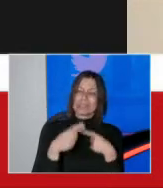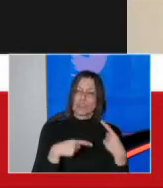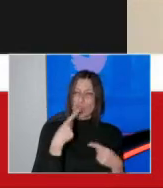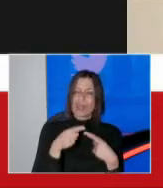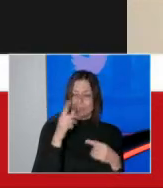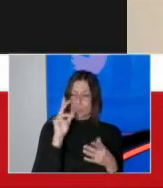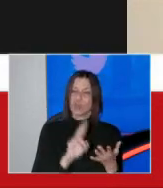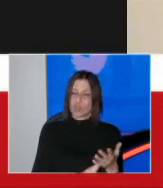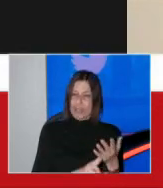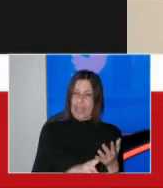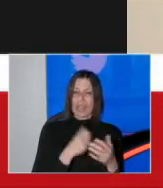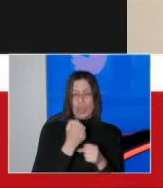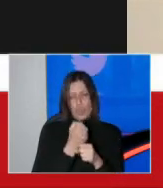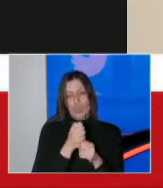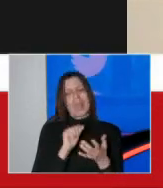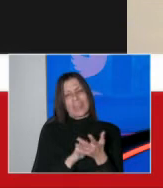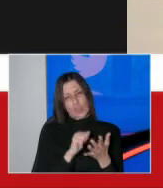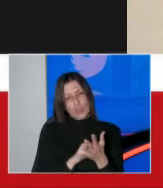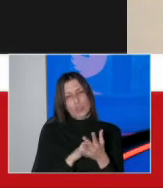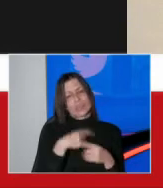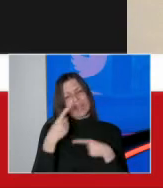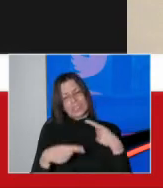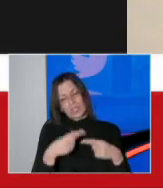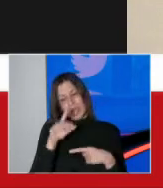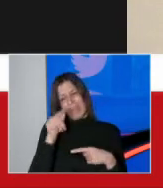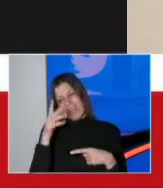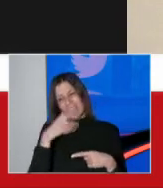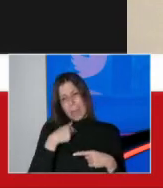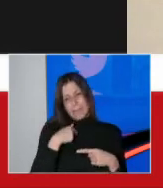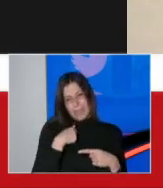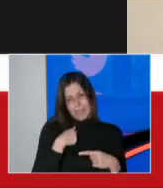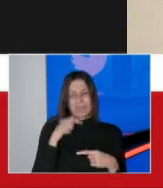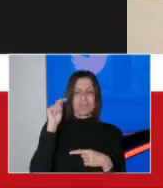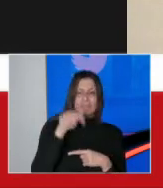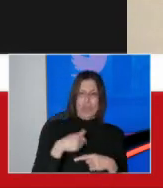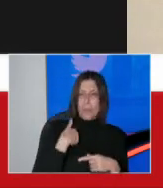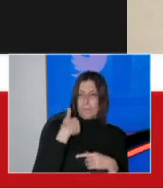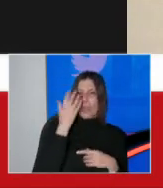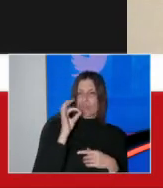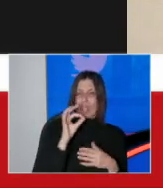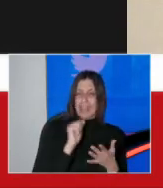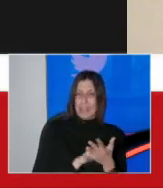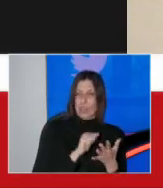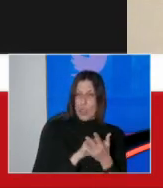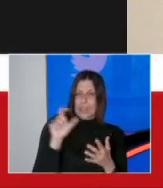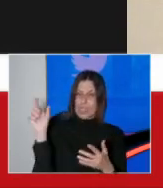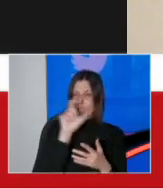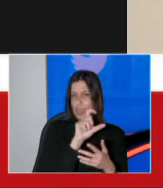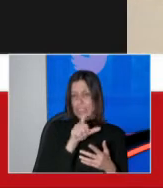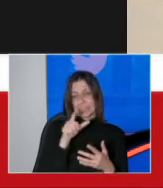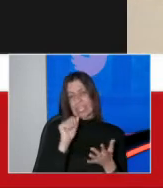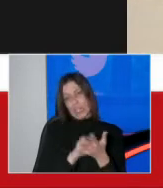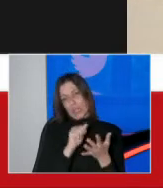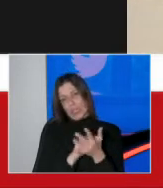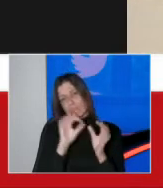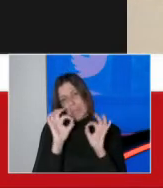צודק, העיתונות המסורתית, שגם אתה וגם אני מגיעים ממנה, אנחנו בוגרי ידיעות אחרונות למען הגילוי הנאות, זו עיתונות